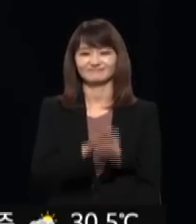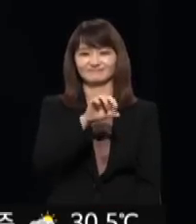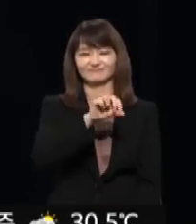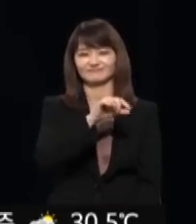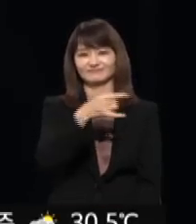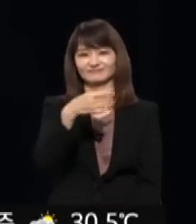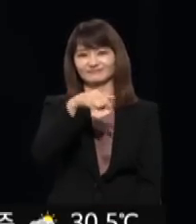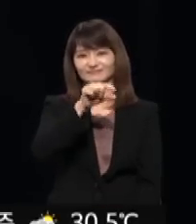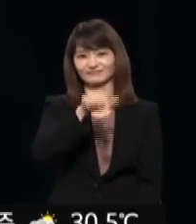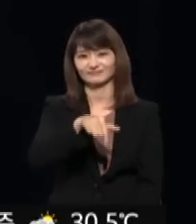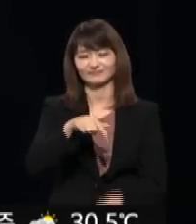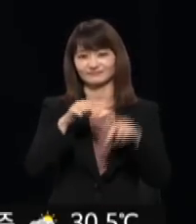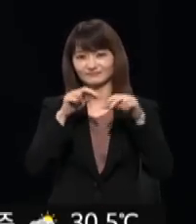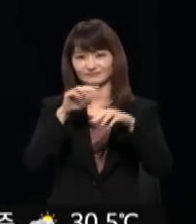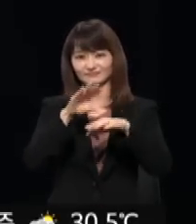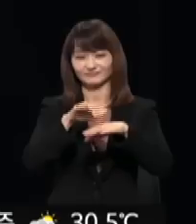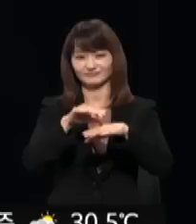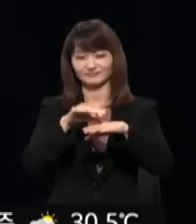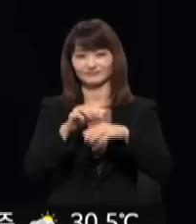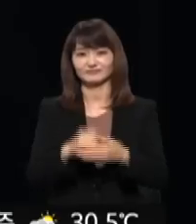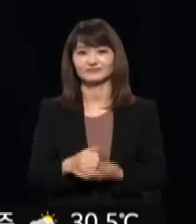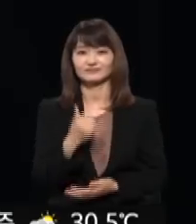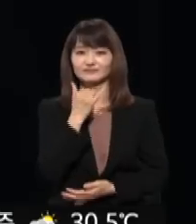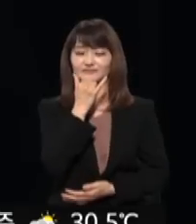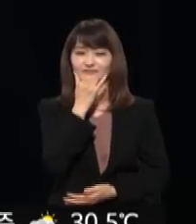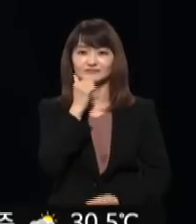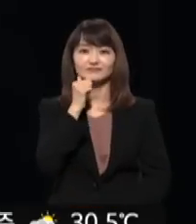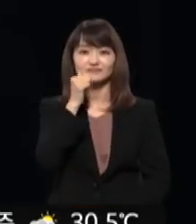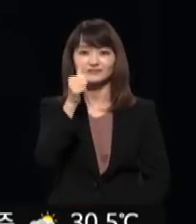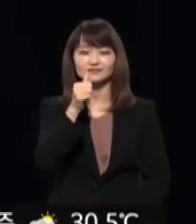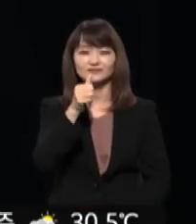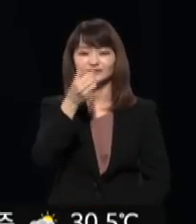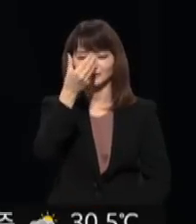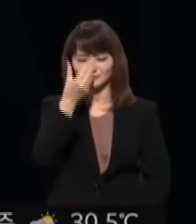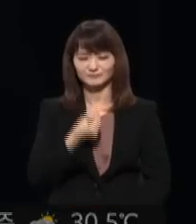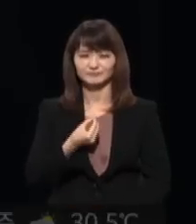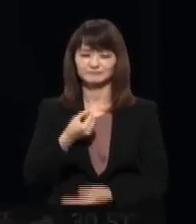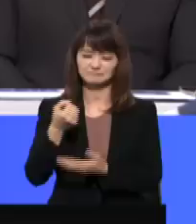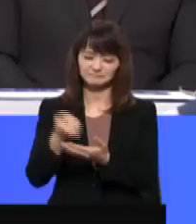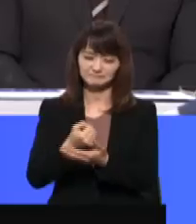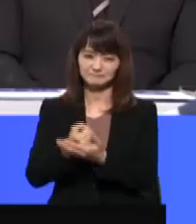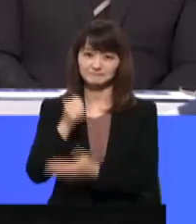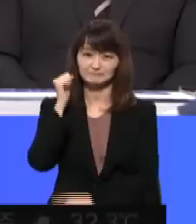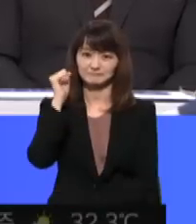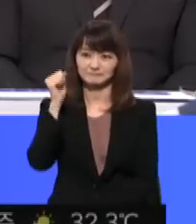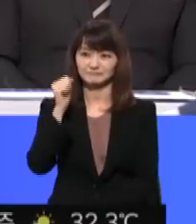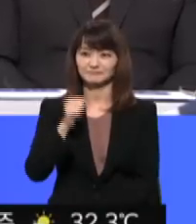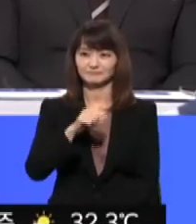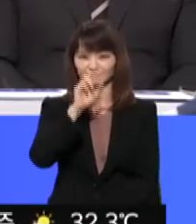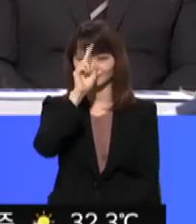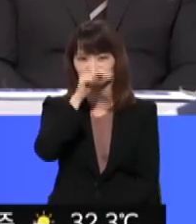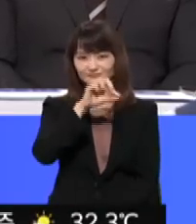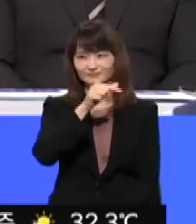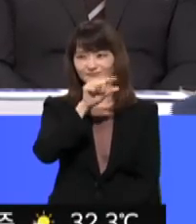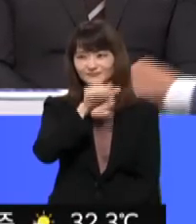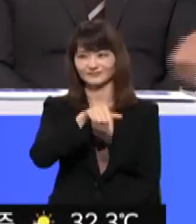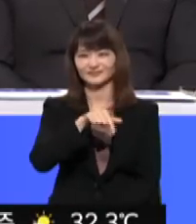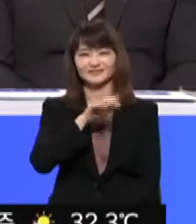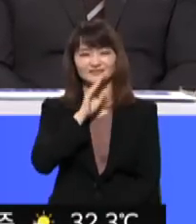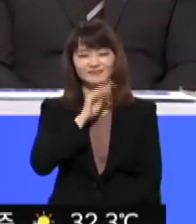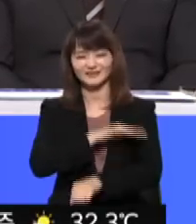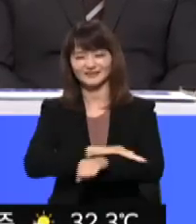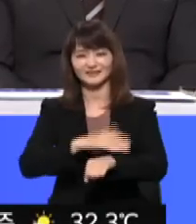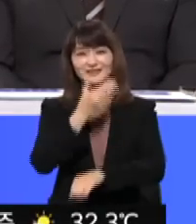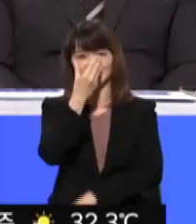윤희석님 썰전 나이트에서 제로 콜라 드시는데 왠지 짠했네요 화이팅 박원석님은 너무 잘 되시는데